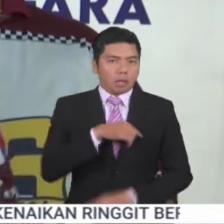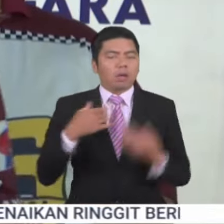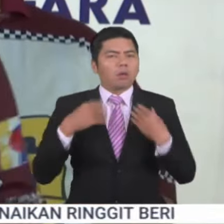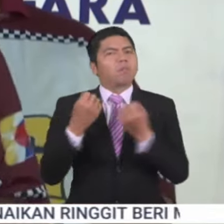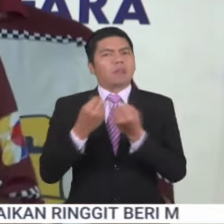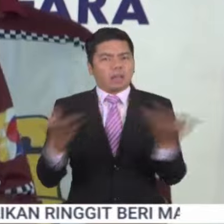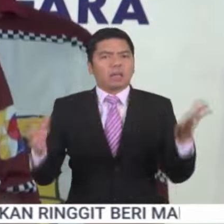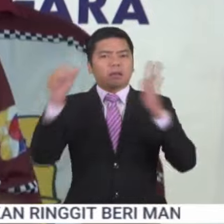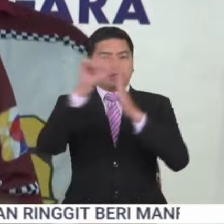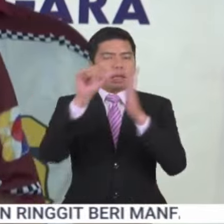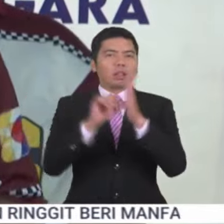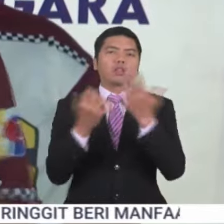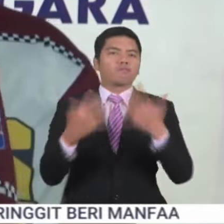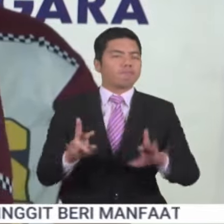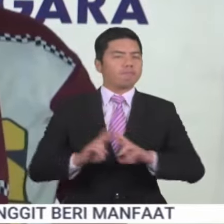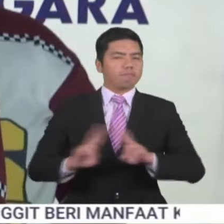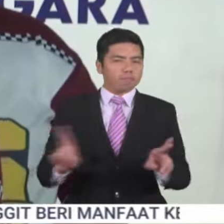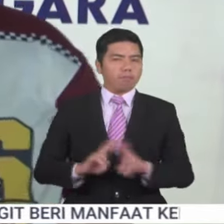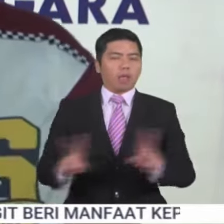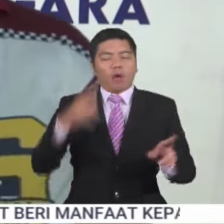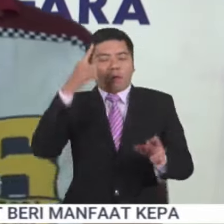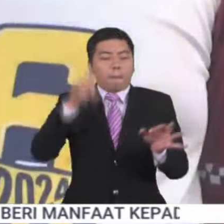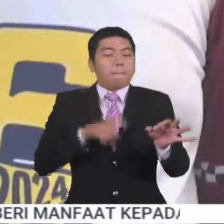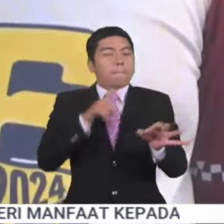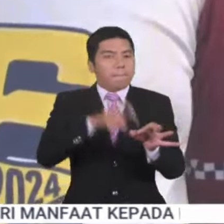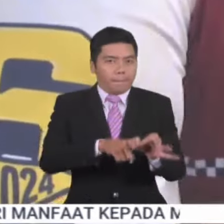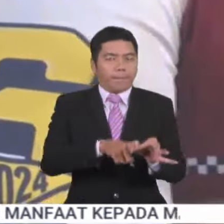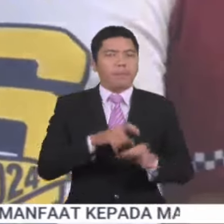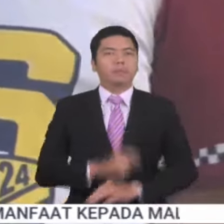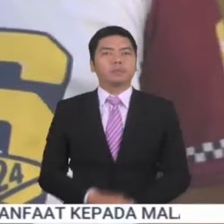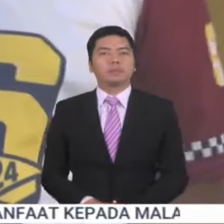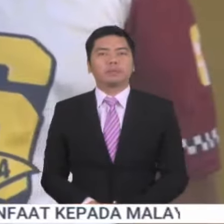akta yang kami kawal selia. Baik, yang berkaitan ya.